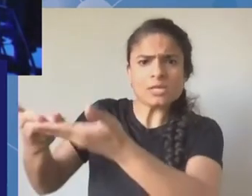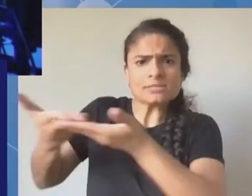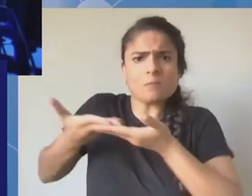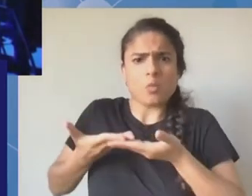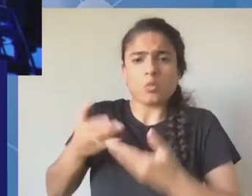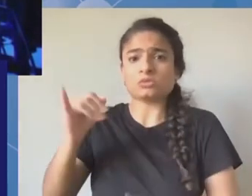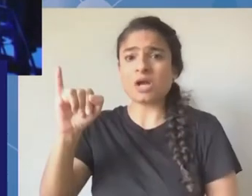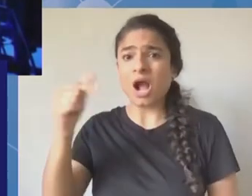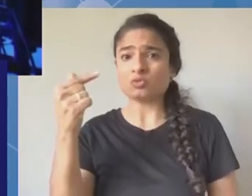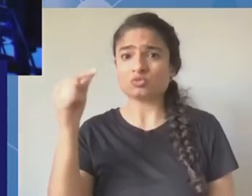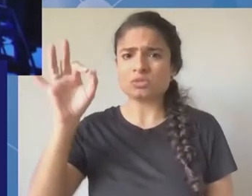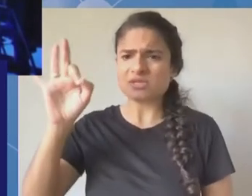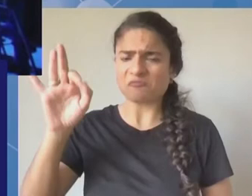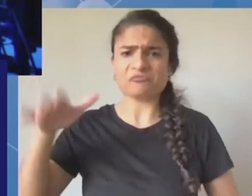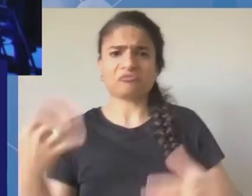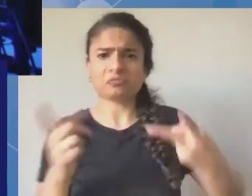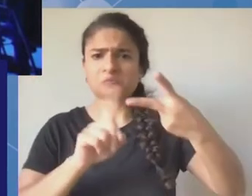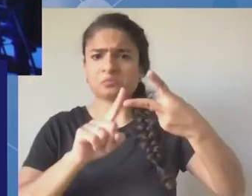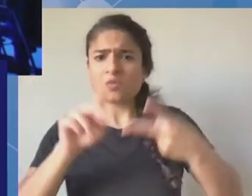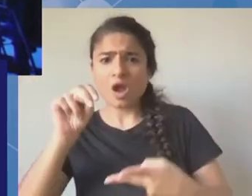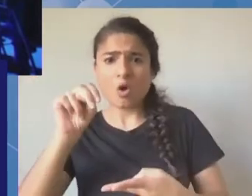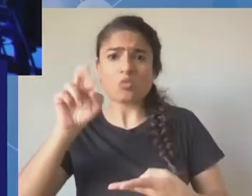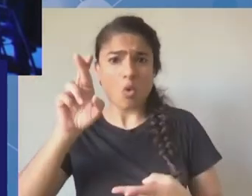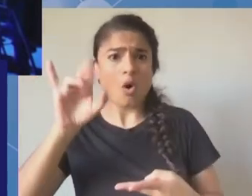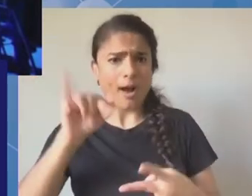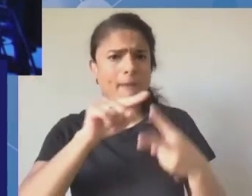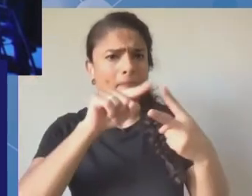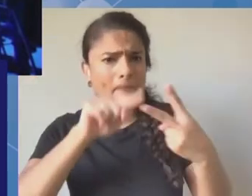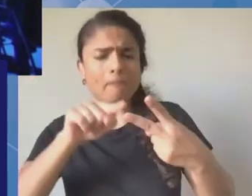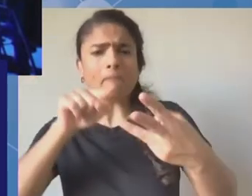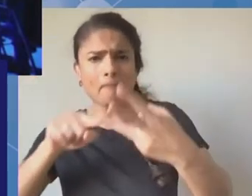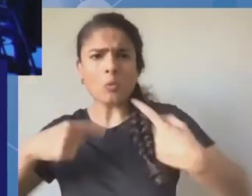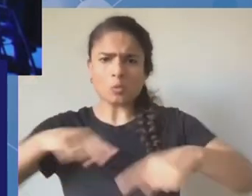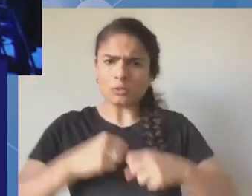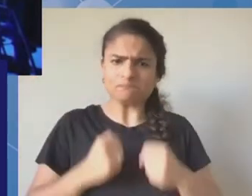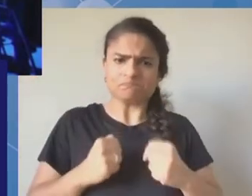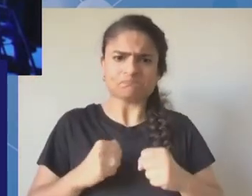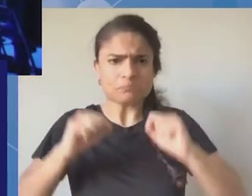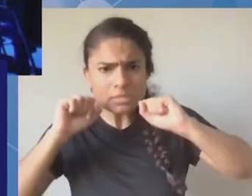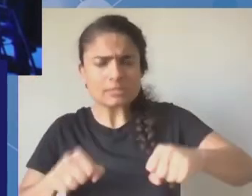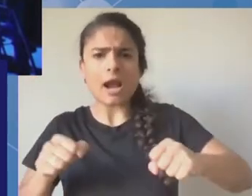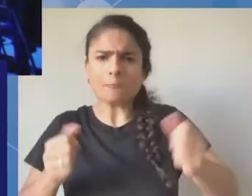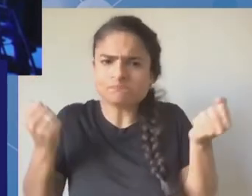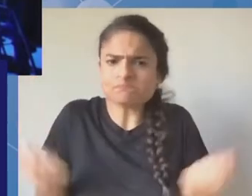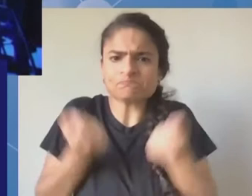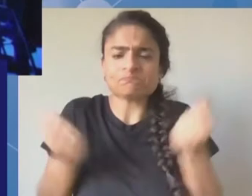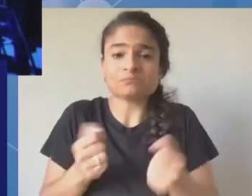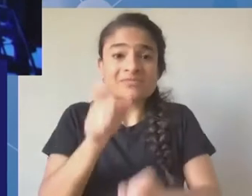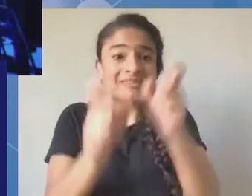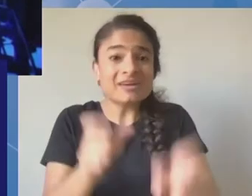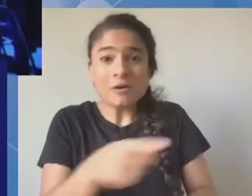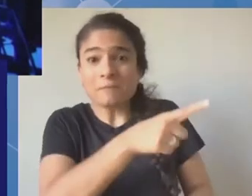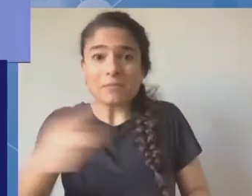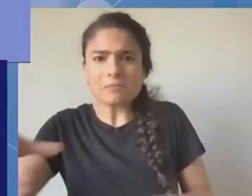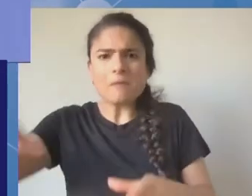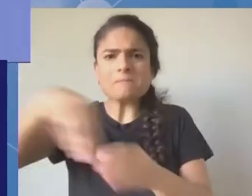吧，可以有给予更大的一个支持，或者是地方国家的青年的一些组织给大